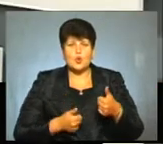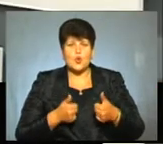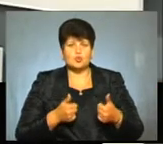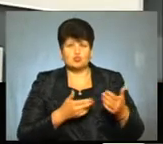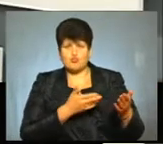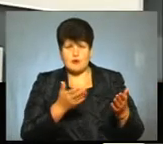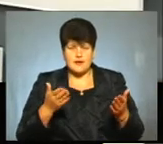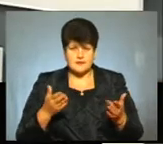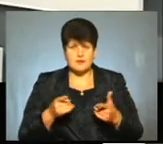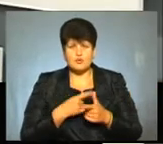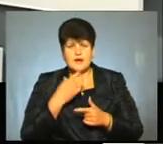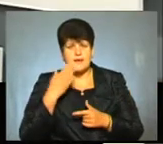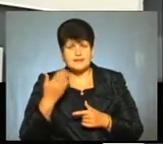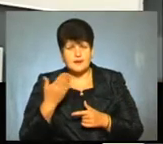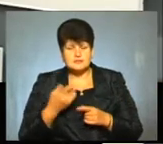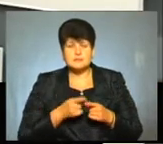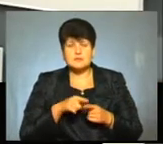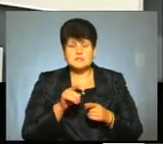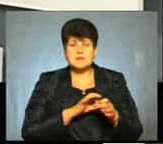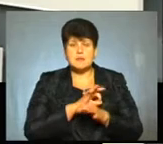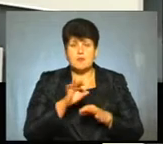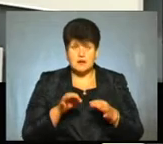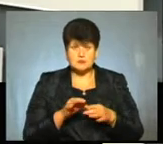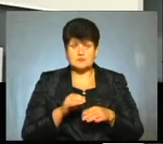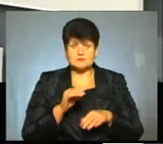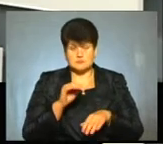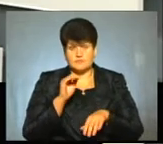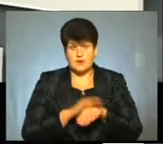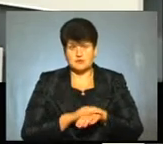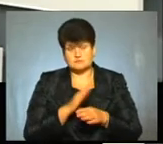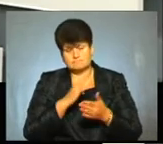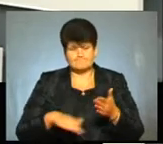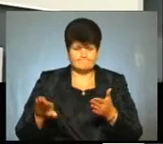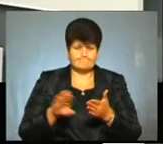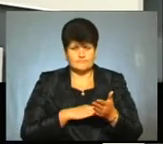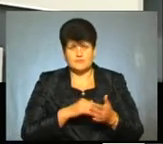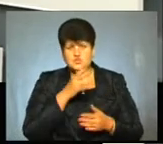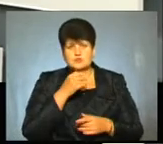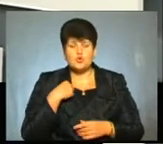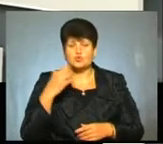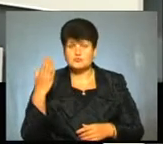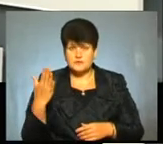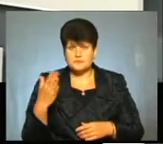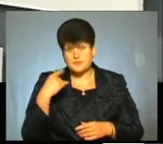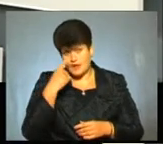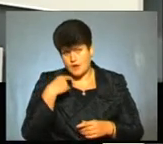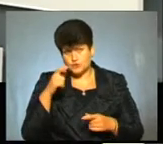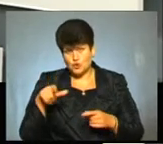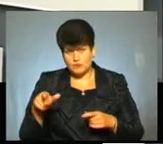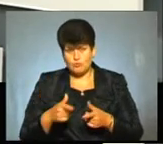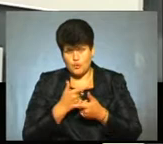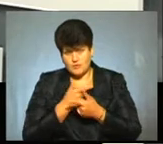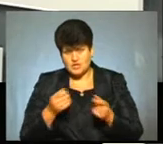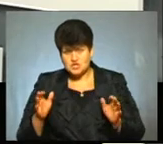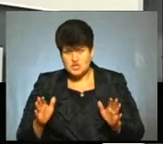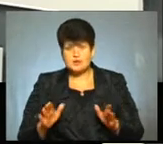до конкурентів або ж агітації, ми можемо ці проекти за наявності фактів просто дискваліфіковувати навіть під час голосування. Ми авторів попереджаємо